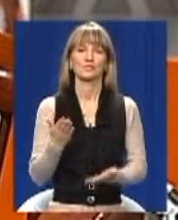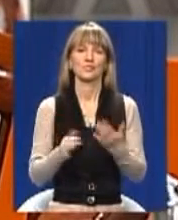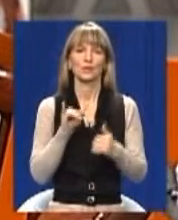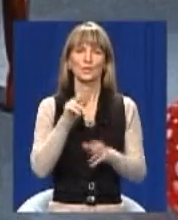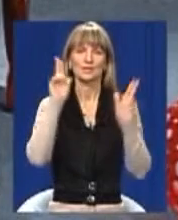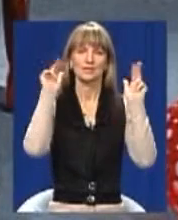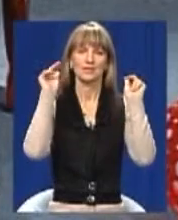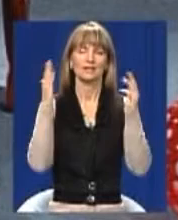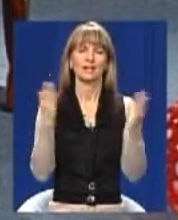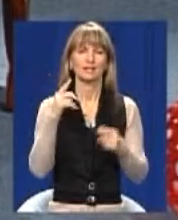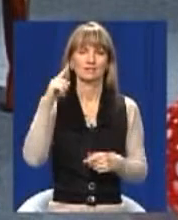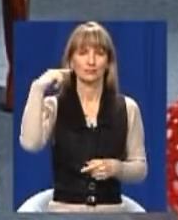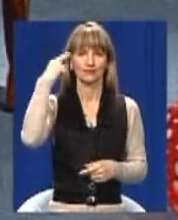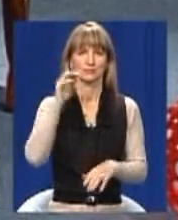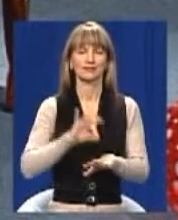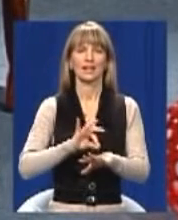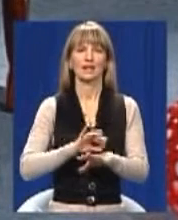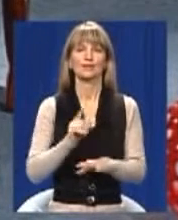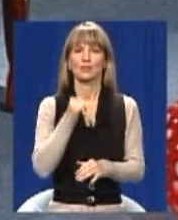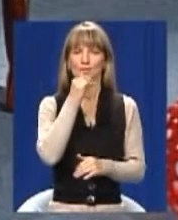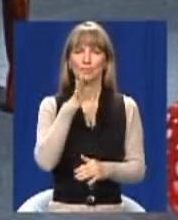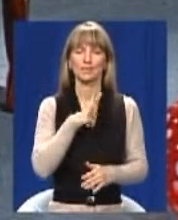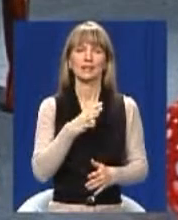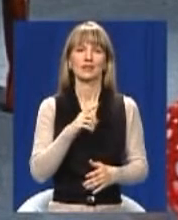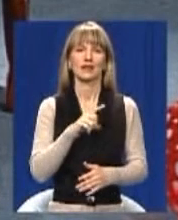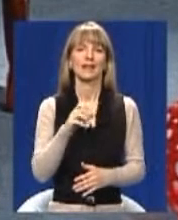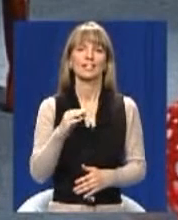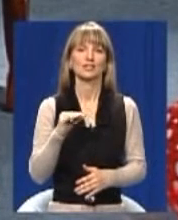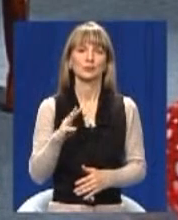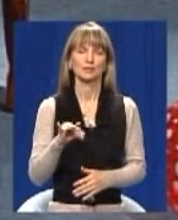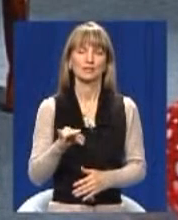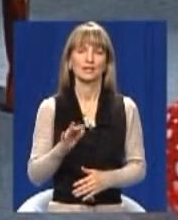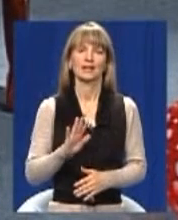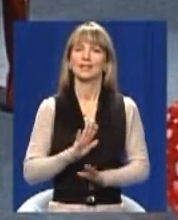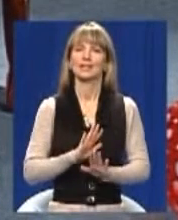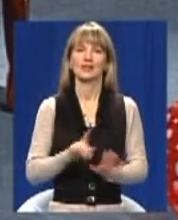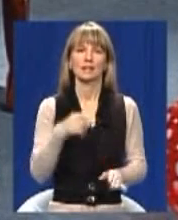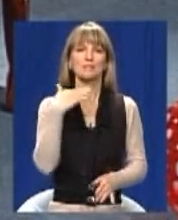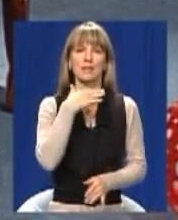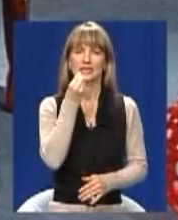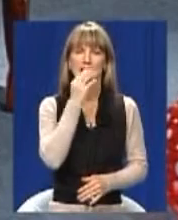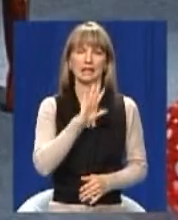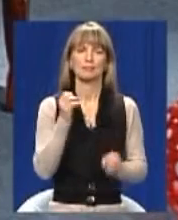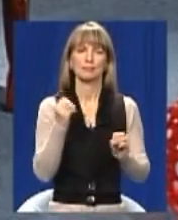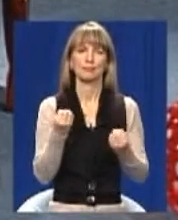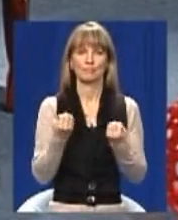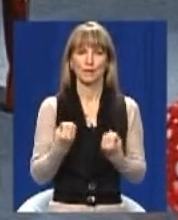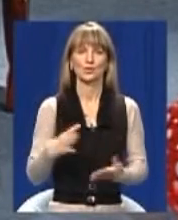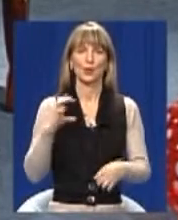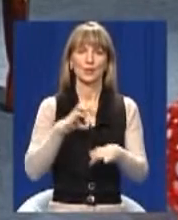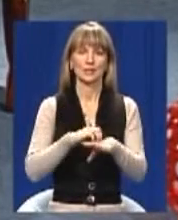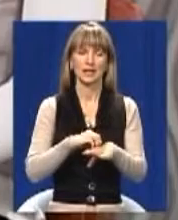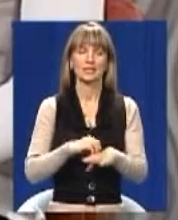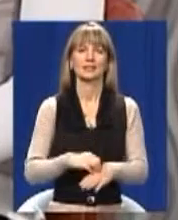зайця якась там скажена болячка, то чому вони не можуть бути хижими? Як ти вважаєш? Вони все одно м'ясо не їдять, вони просто кусаються.